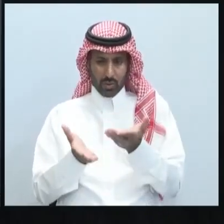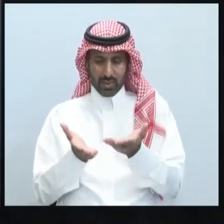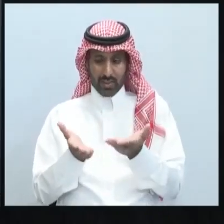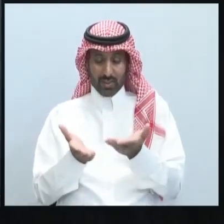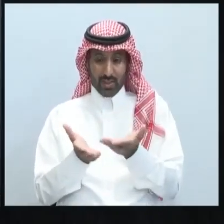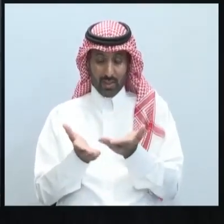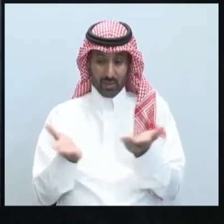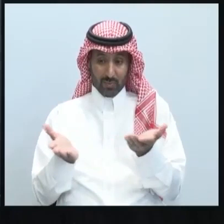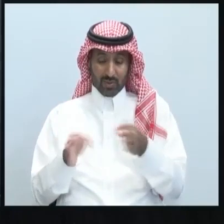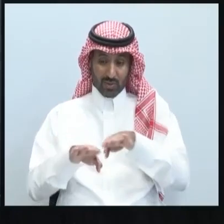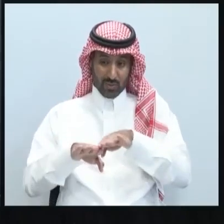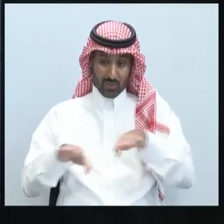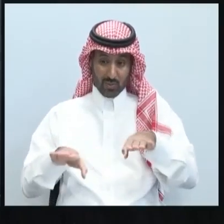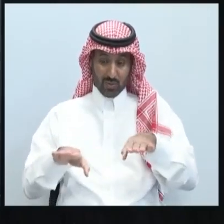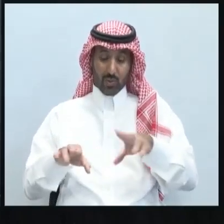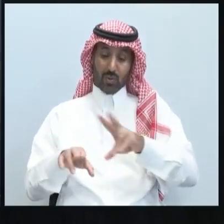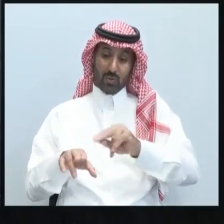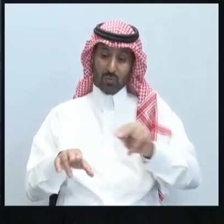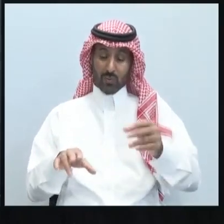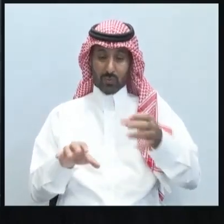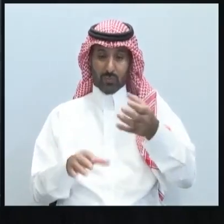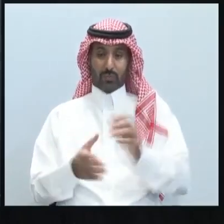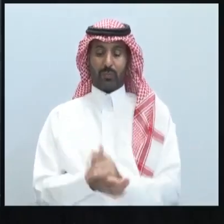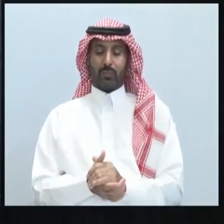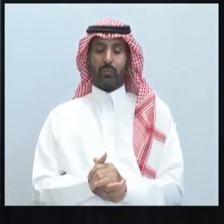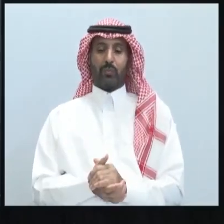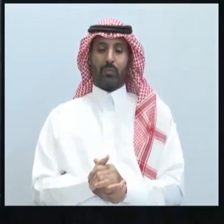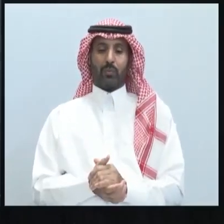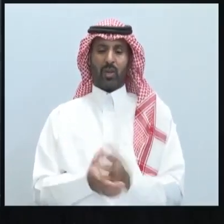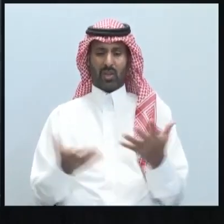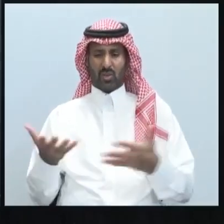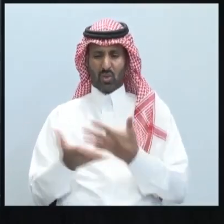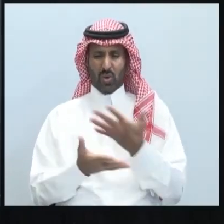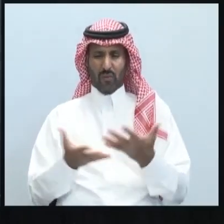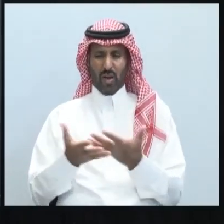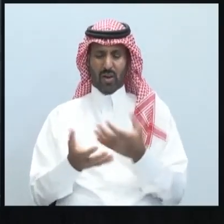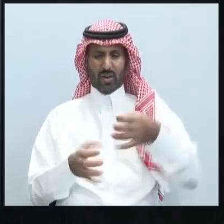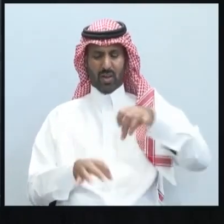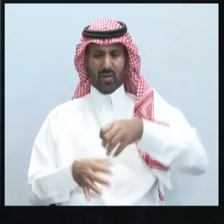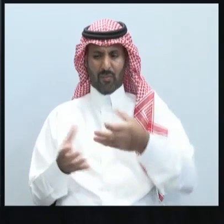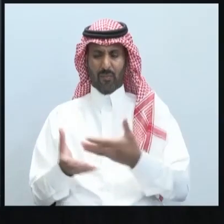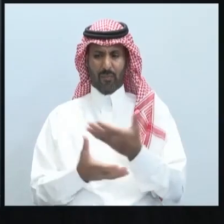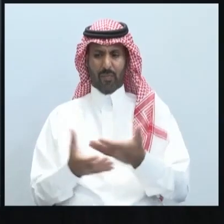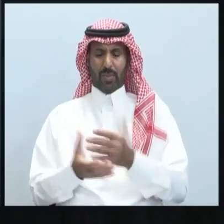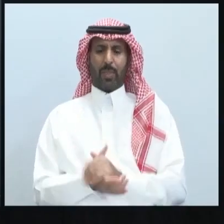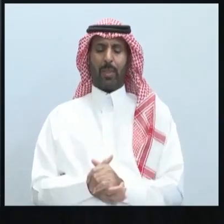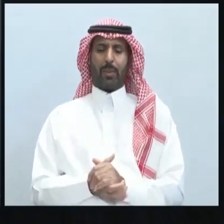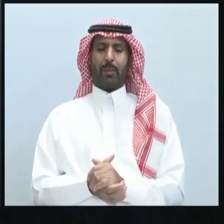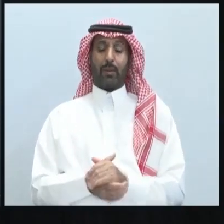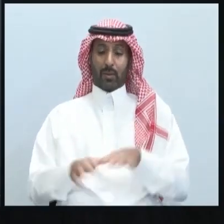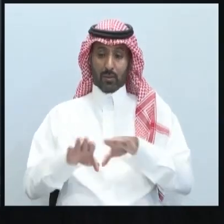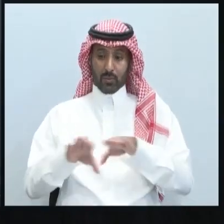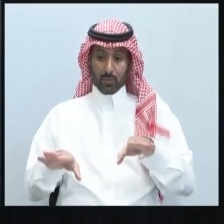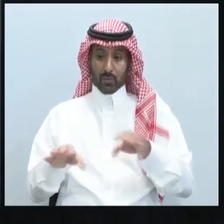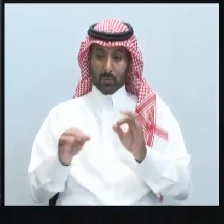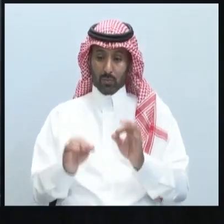عن الاتزان فالتزام مهم جدا في اي تفاعل كيميائي فاذا خلى هذا الاتزان سوف يحدث ماذا